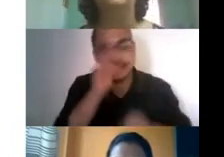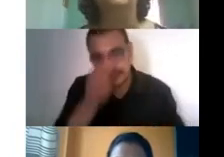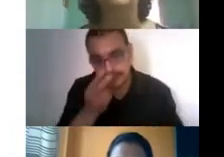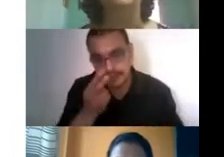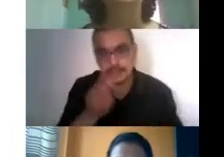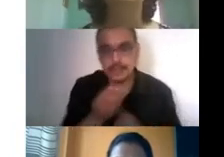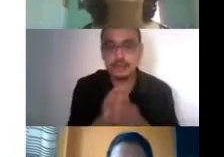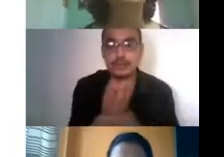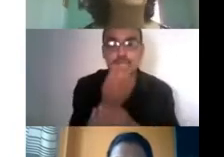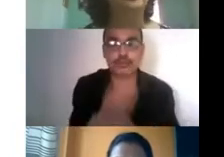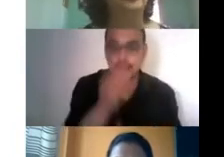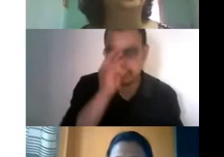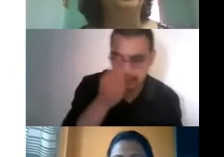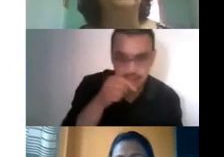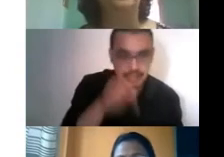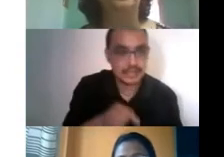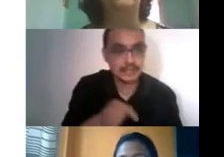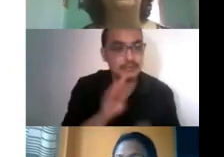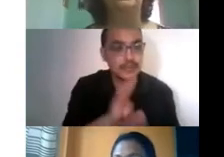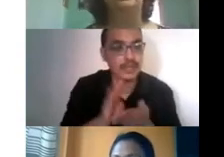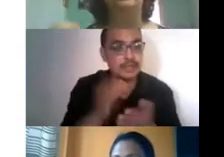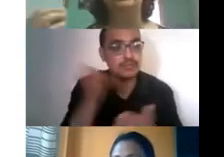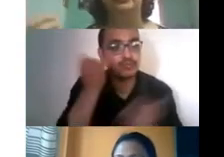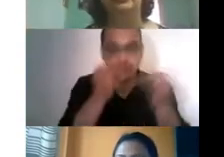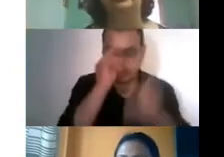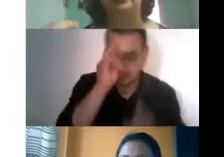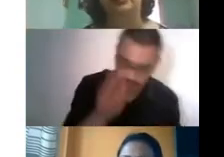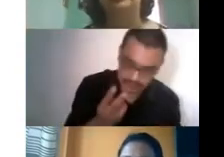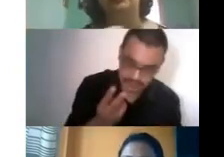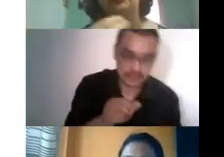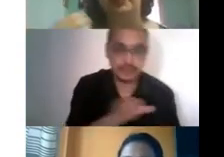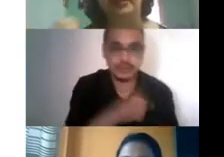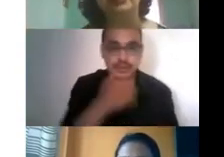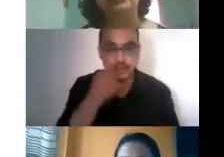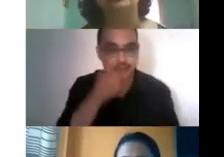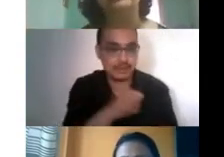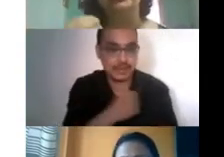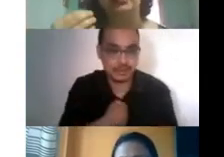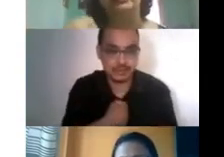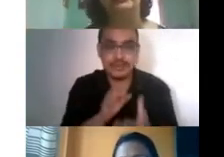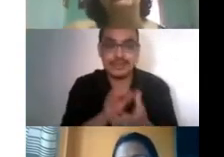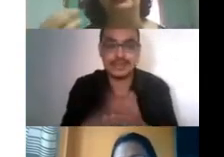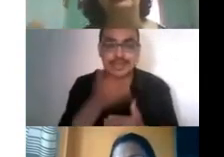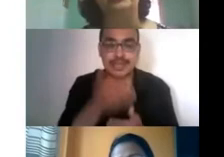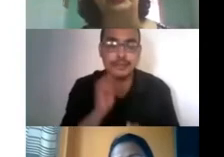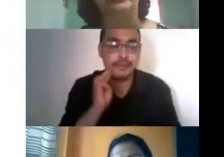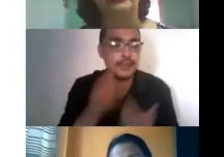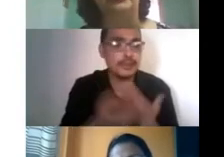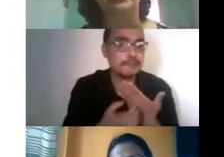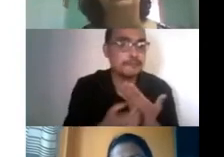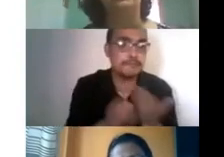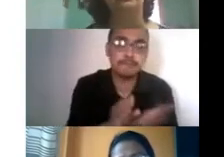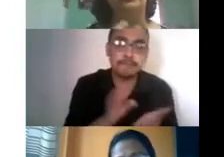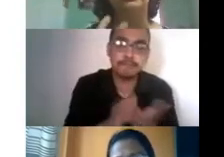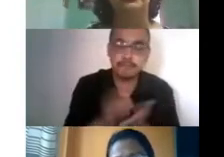ल्याइदिएर हो कि, आज पार्कमा घुम्न जाउँ भनेर हो कि, अब उसलाई आफ्नो त्यो जुन पार्टनर छ उसलाई मिठो लाग्ने खानेकुराहरू पकाइदिएर हो